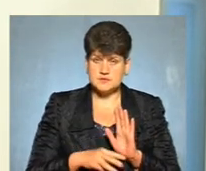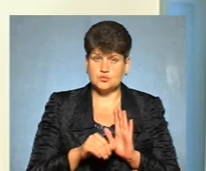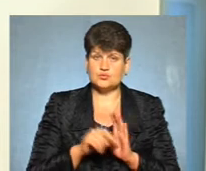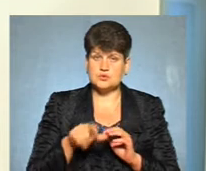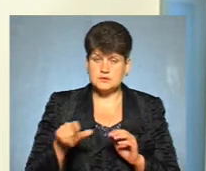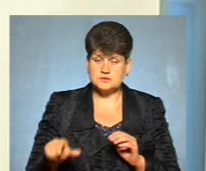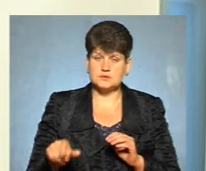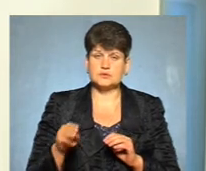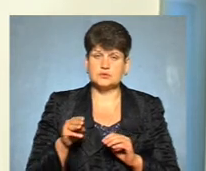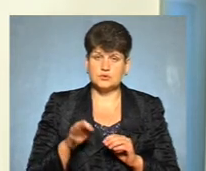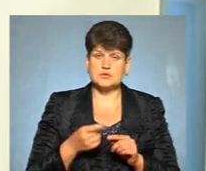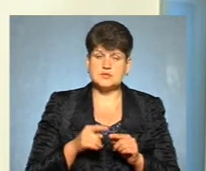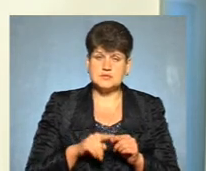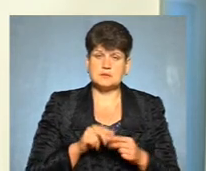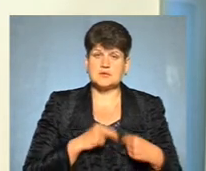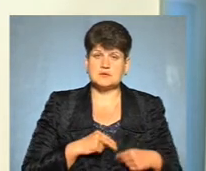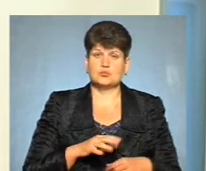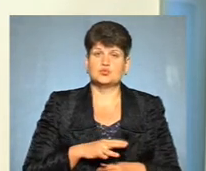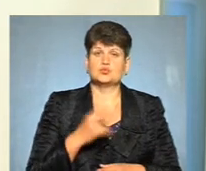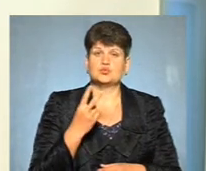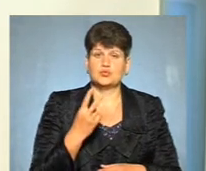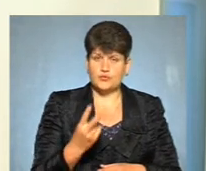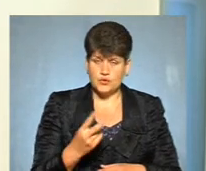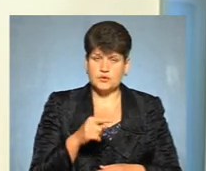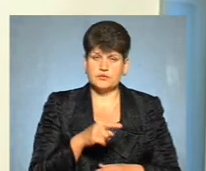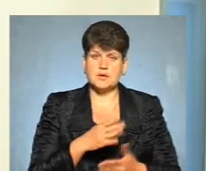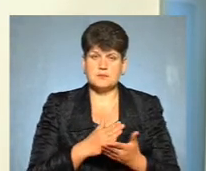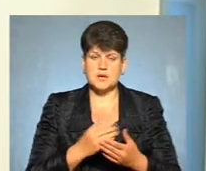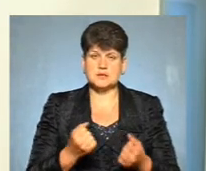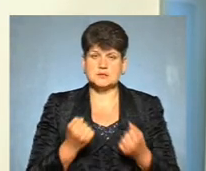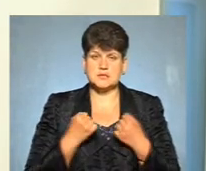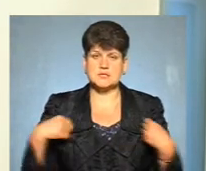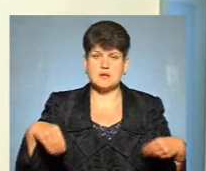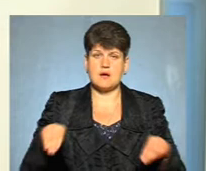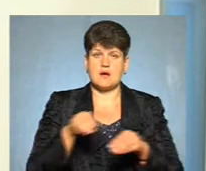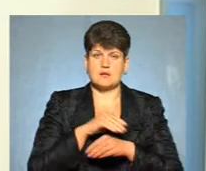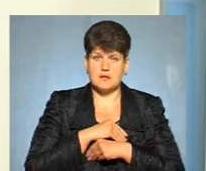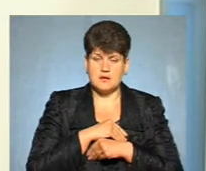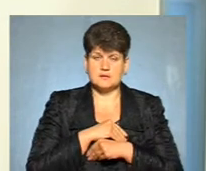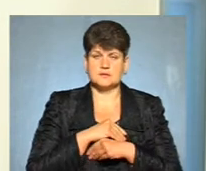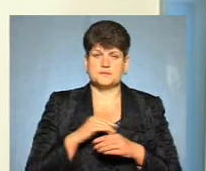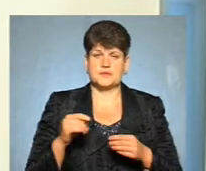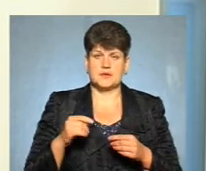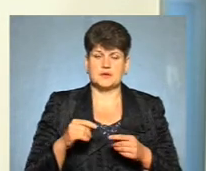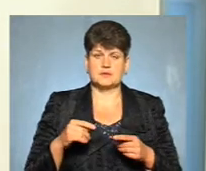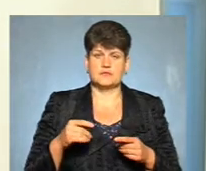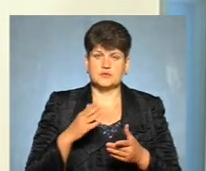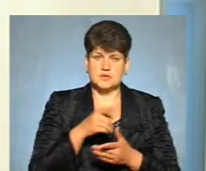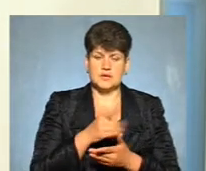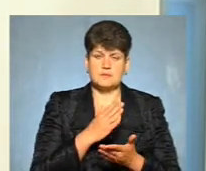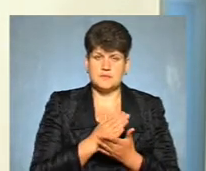то таких працівників було двоє. Вони мали захисні халати, відповідні костюми герметичні, вони